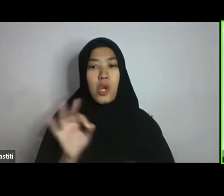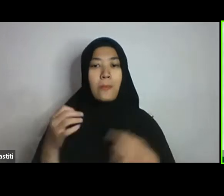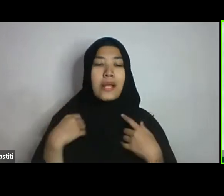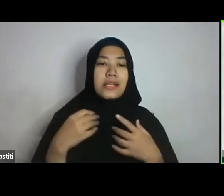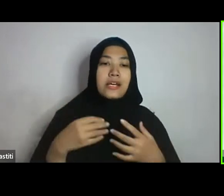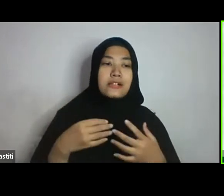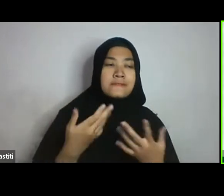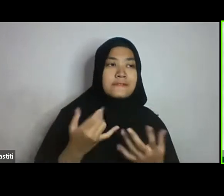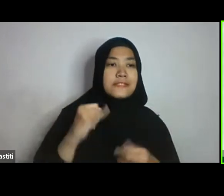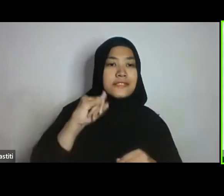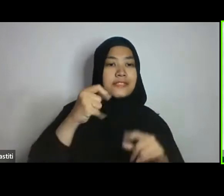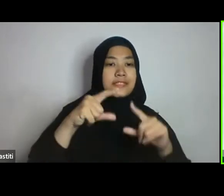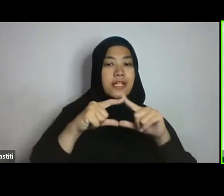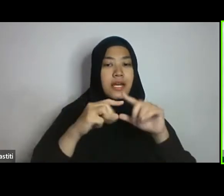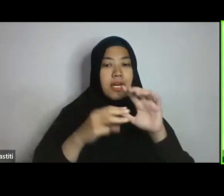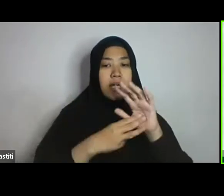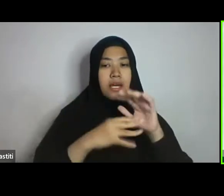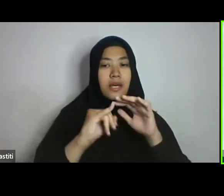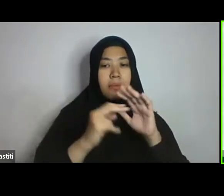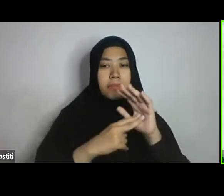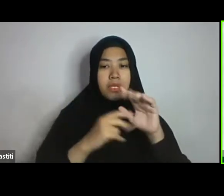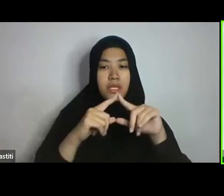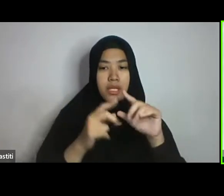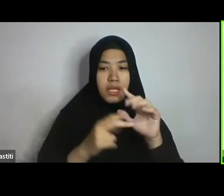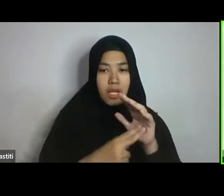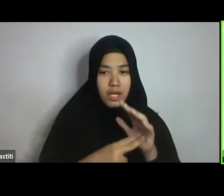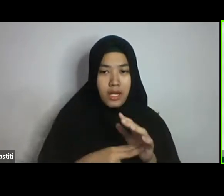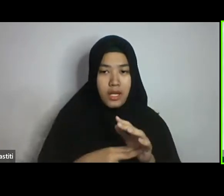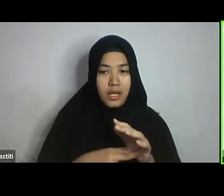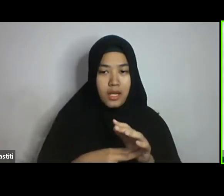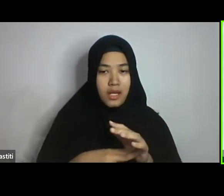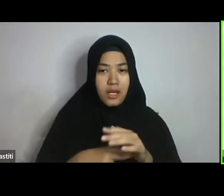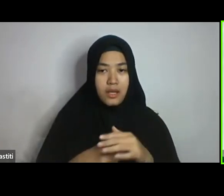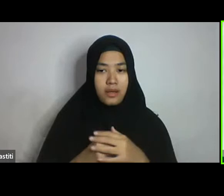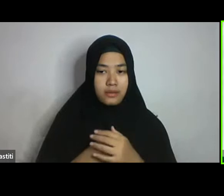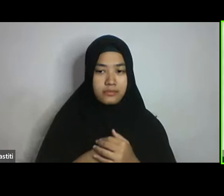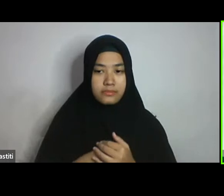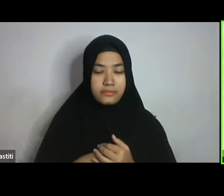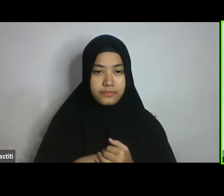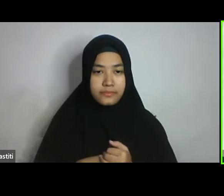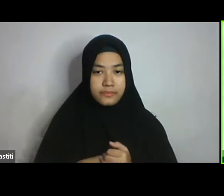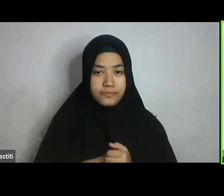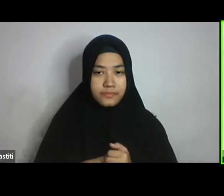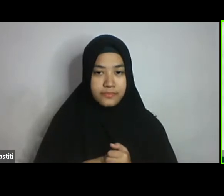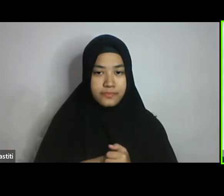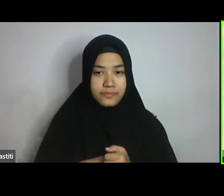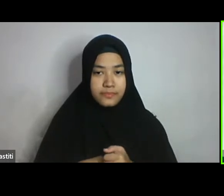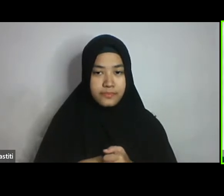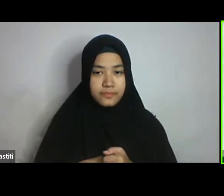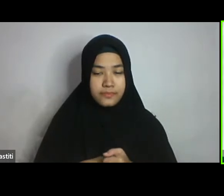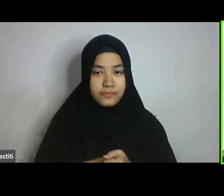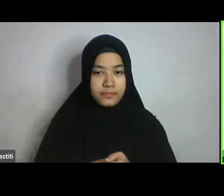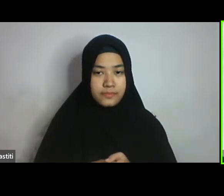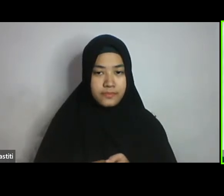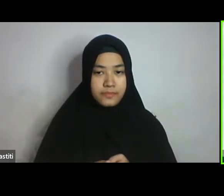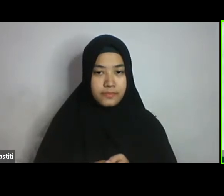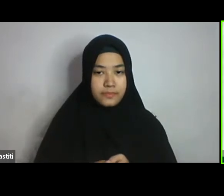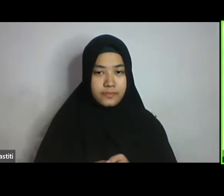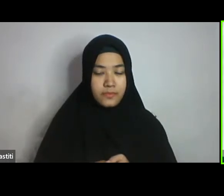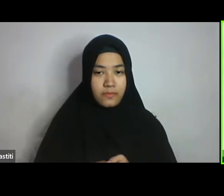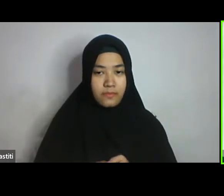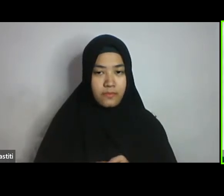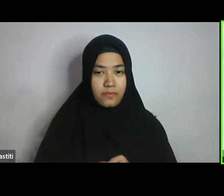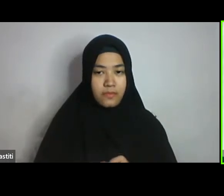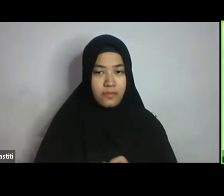terbatas ya. Oke. Itu. Kemudian Sekarang sedang